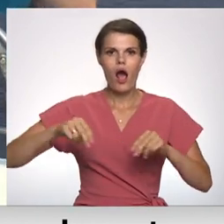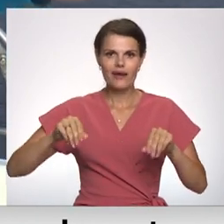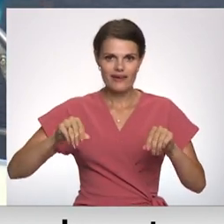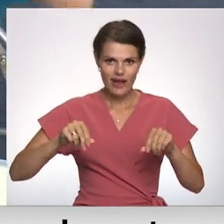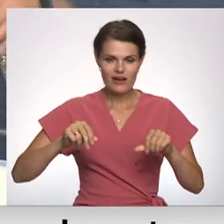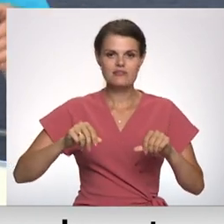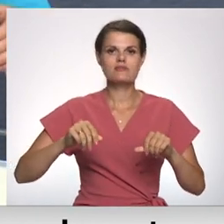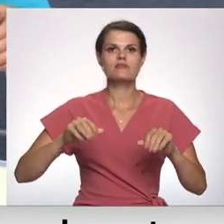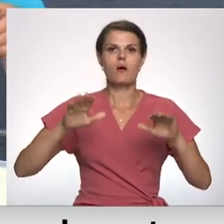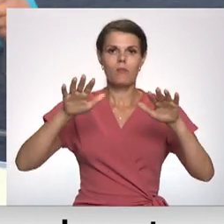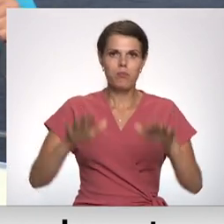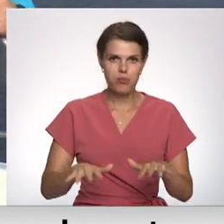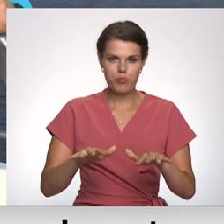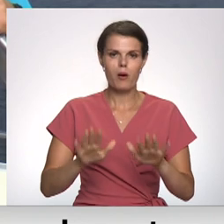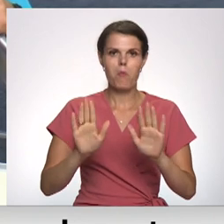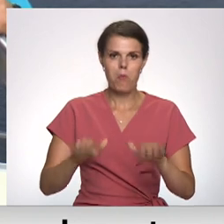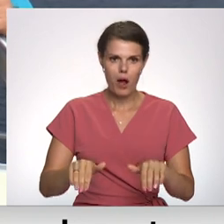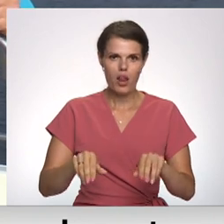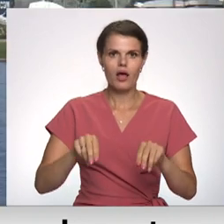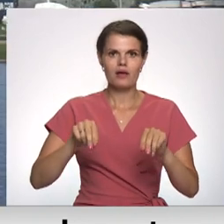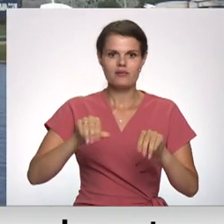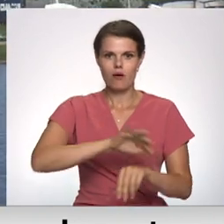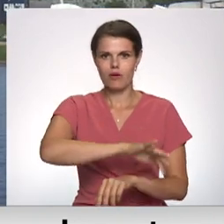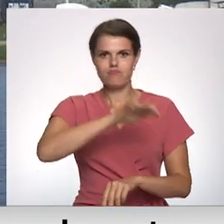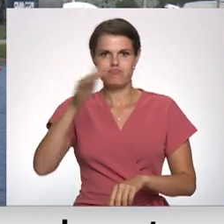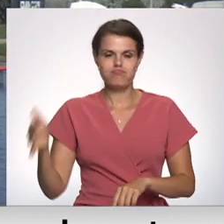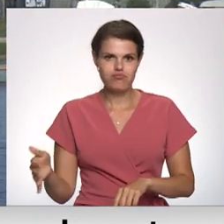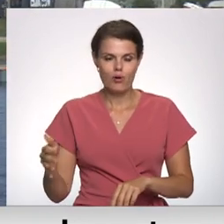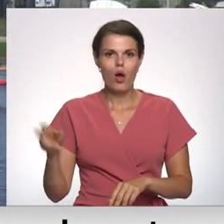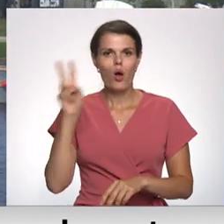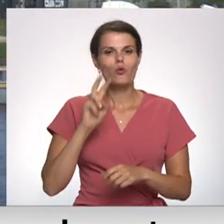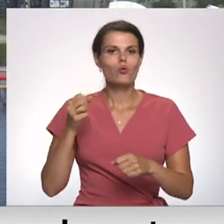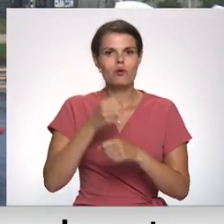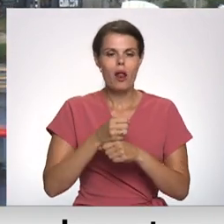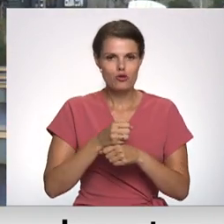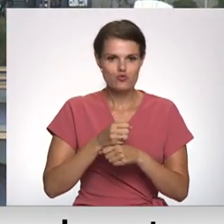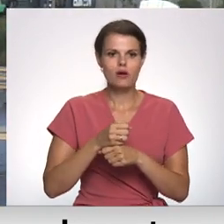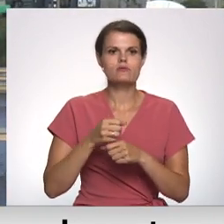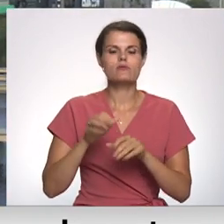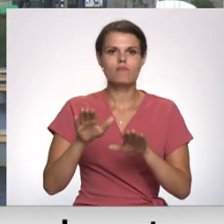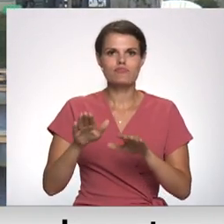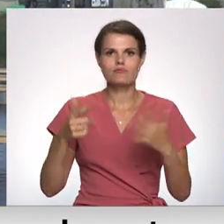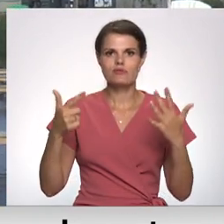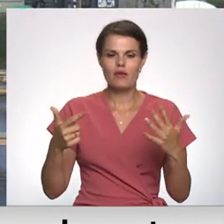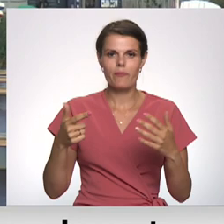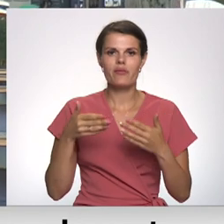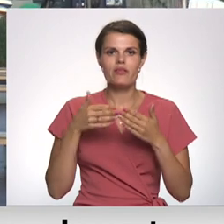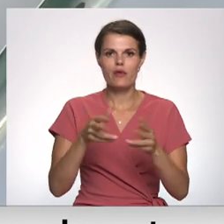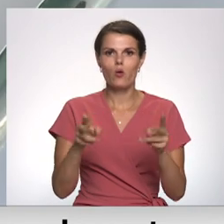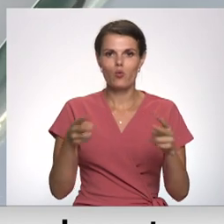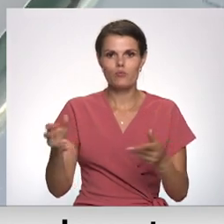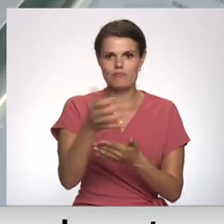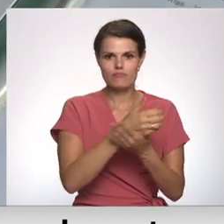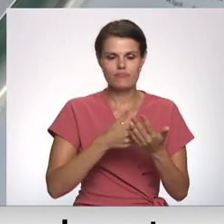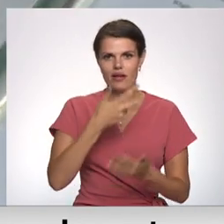ātrums samazinās, viņi nosēžās un tur izveidojās sēklis. Jūrmalas ostā māju vietu raduši 7 jahtklubi, kuri savākuši vairāk